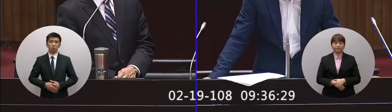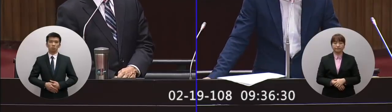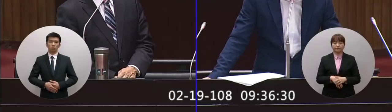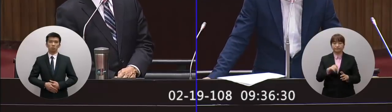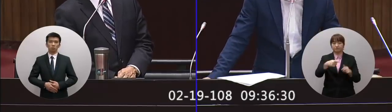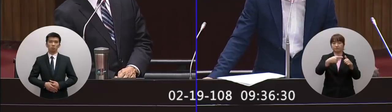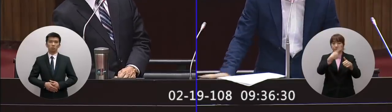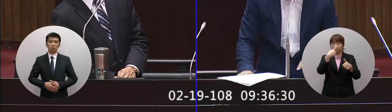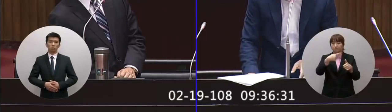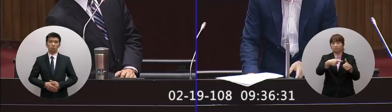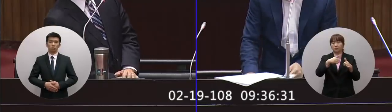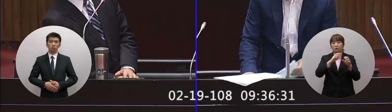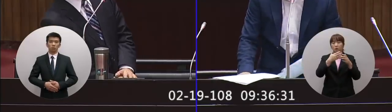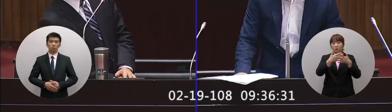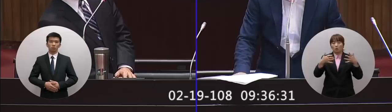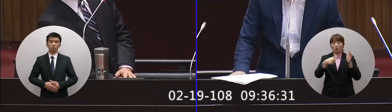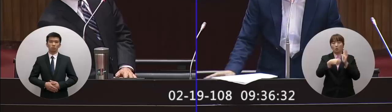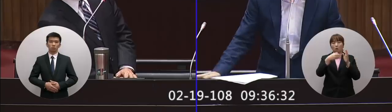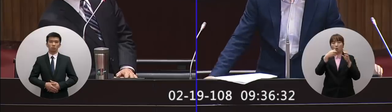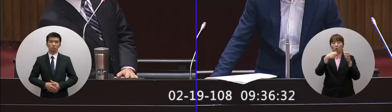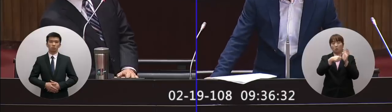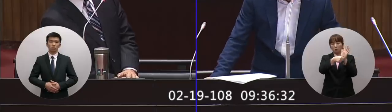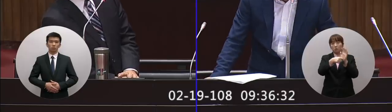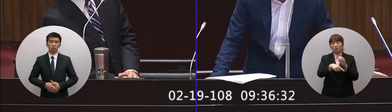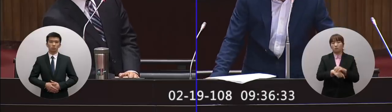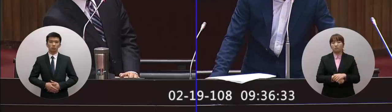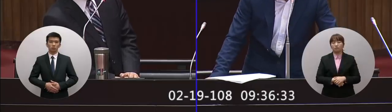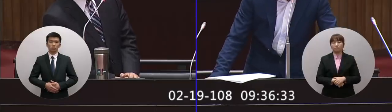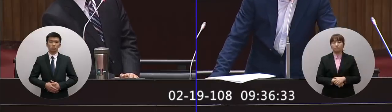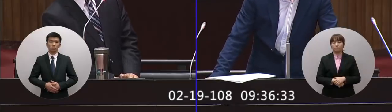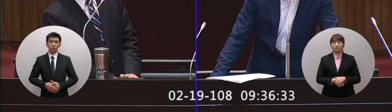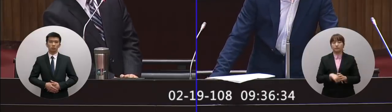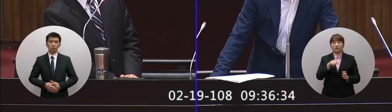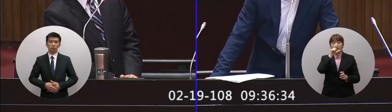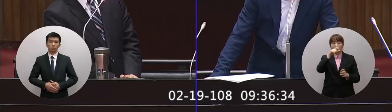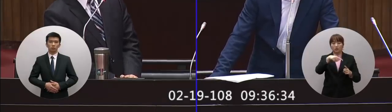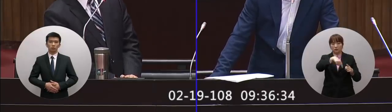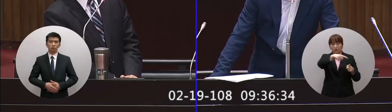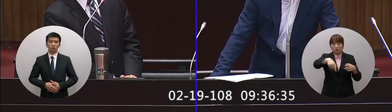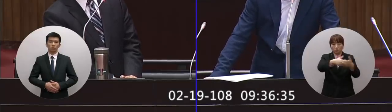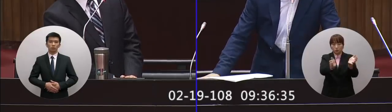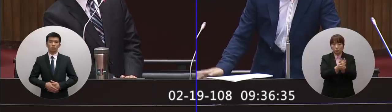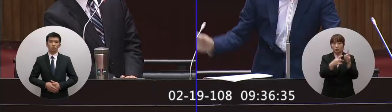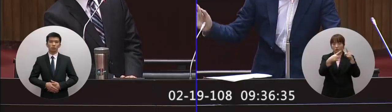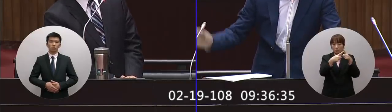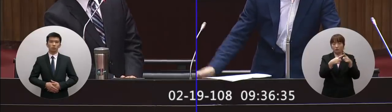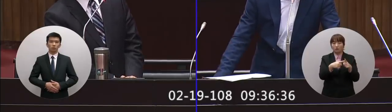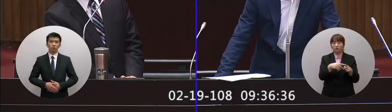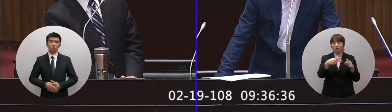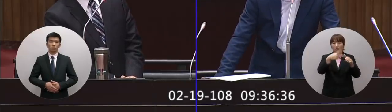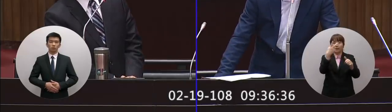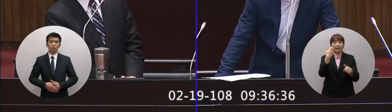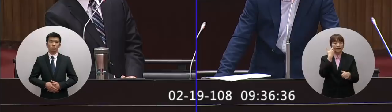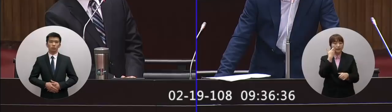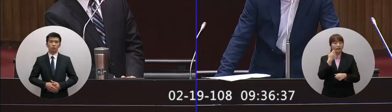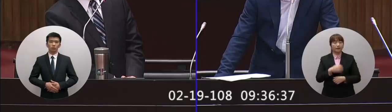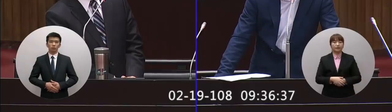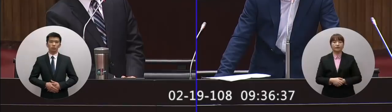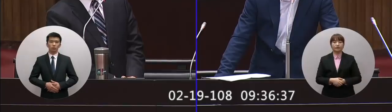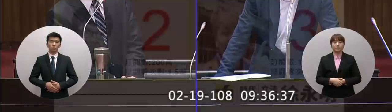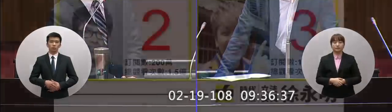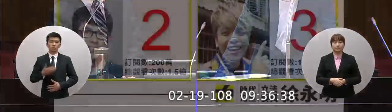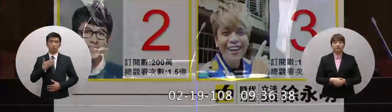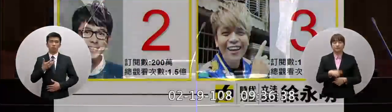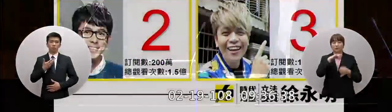这是第一名哈，这个叫这群人。那院长知道第二名是谁吗？